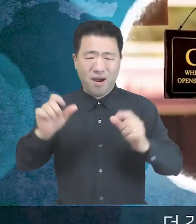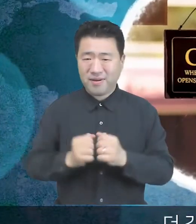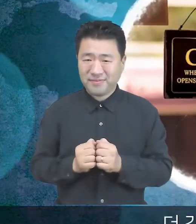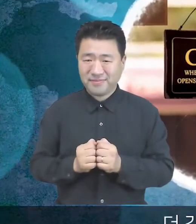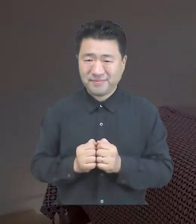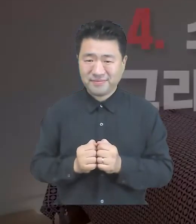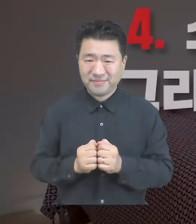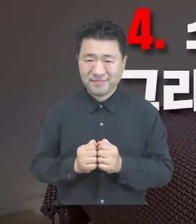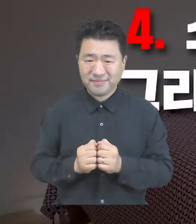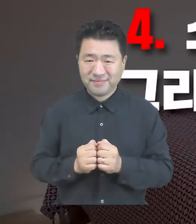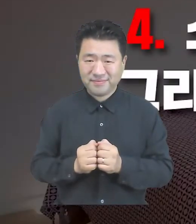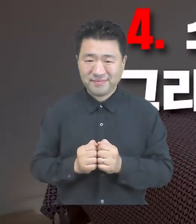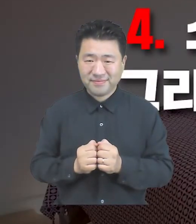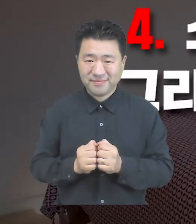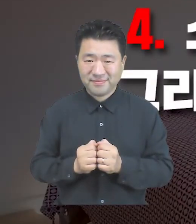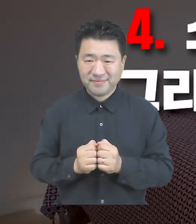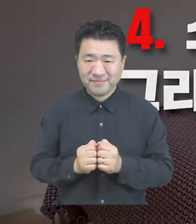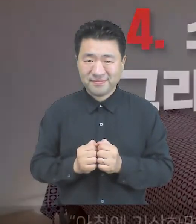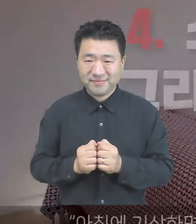있습니다.